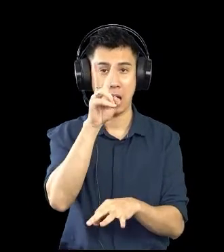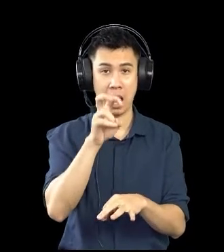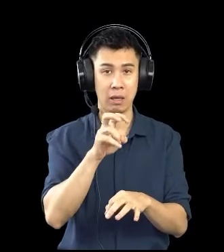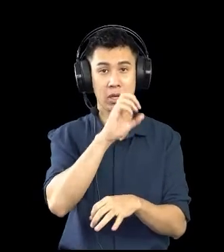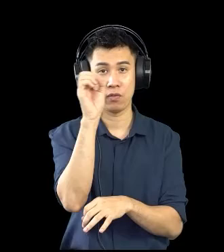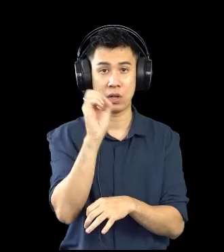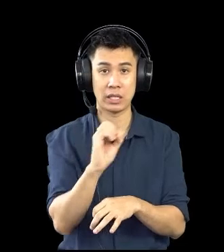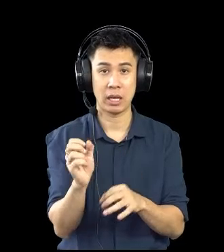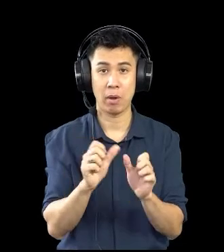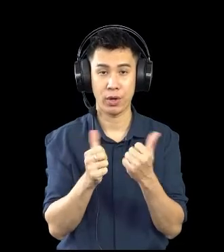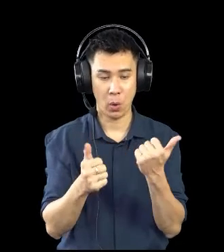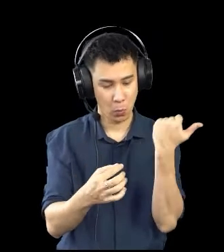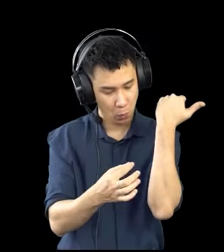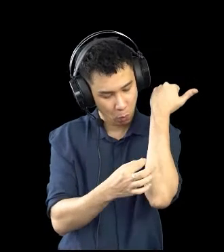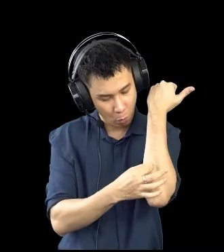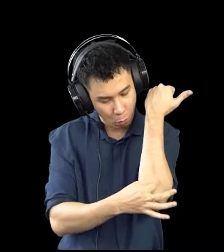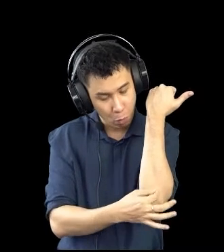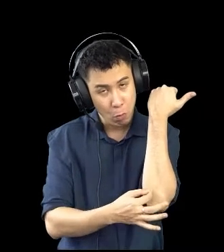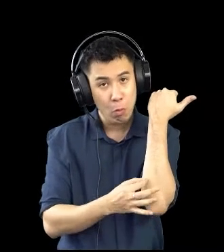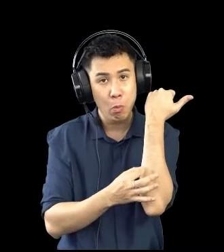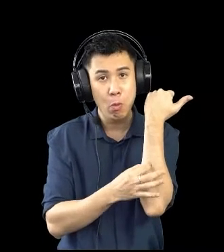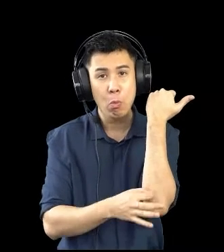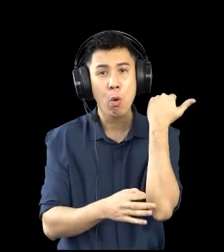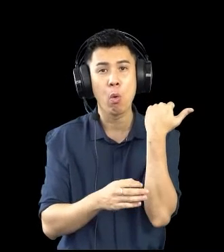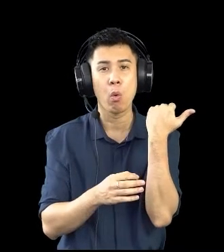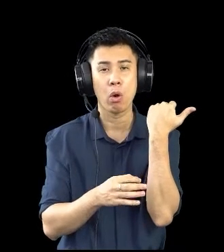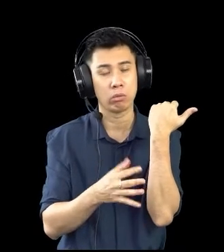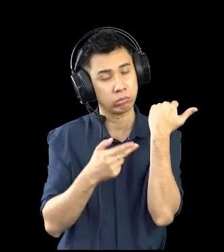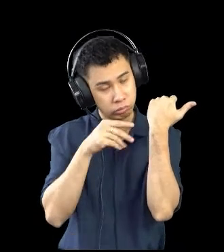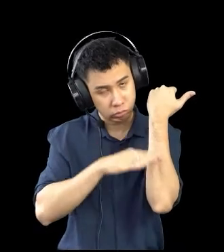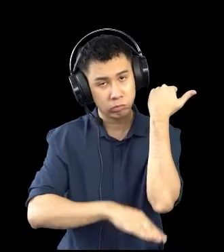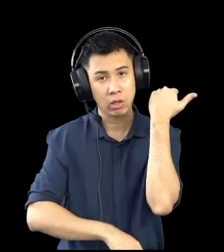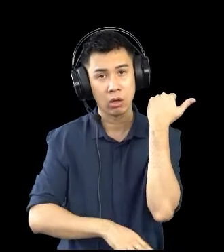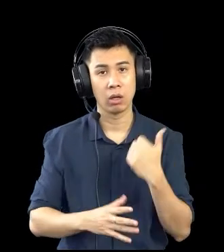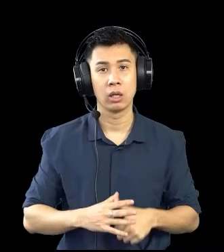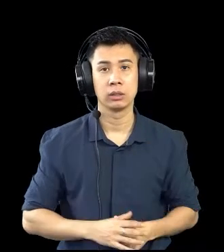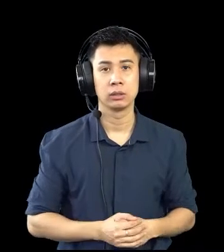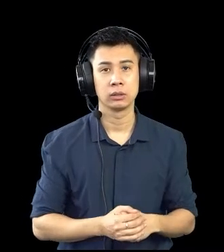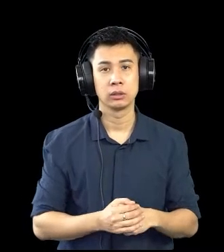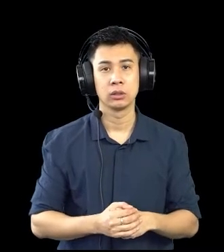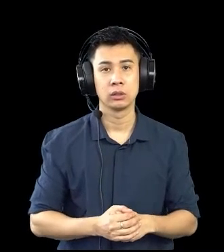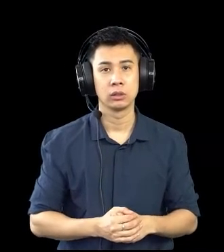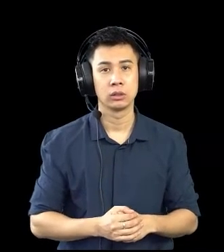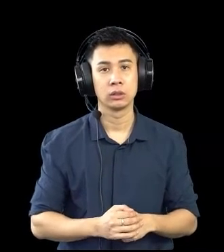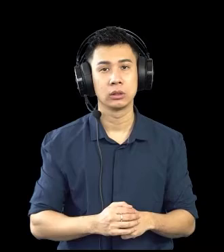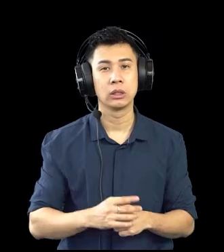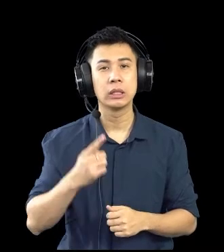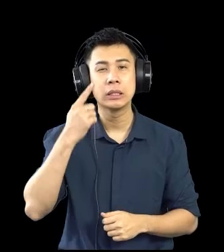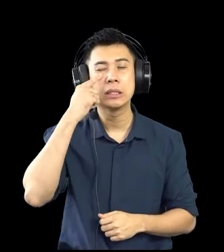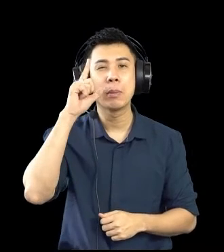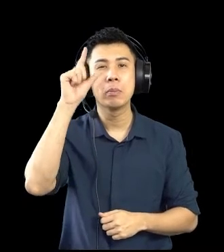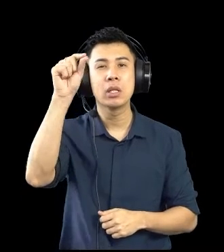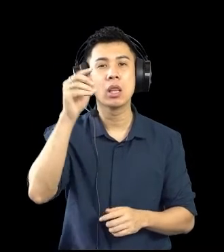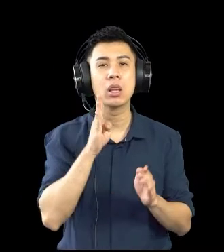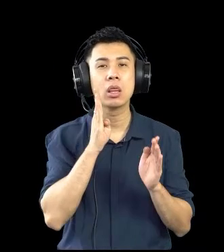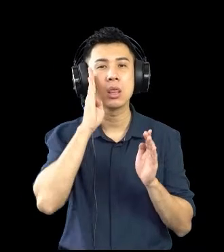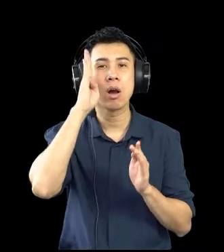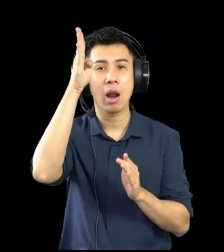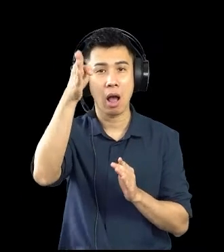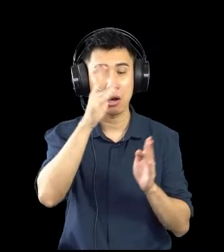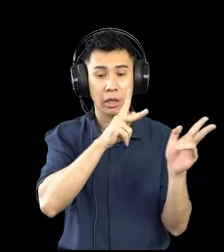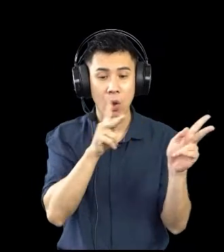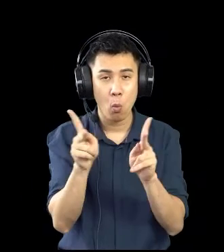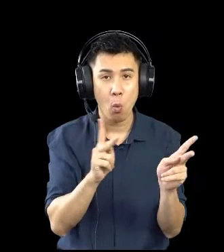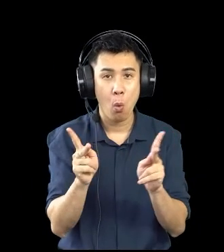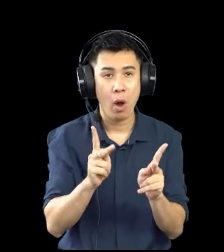20% còn lại là các tỉnh lân cận, ví dụ như các tỉnh miền Tây. Thì với cái vision sắp tới của bọn em thì bọn em rất